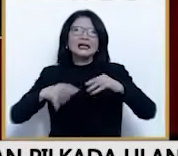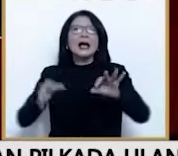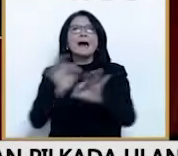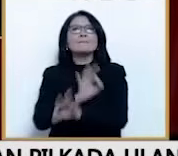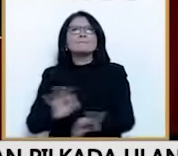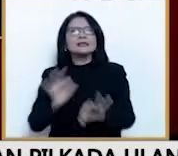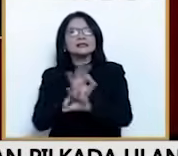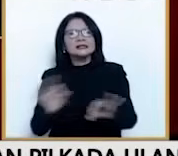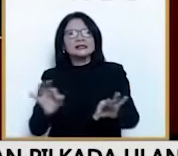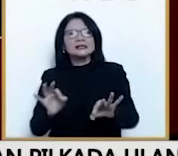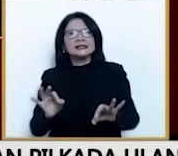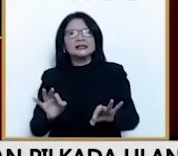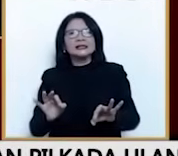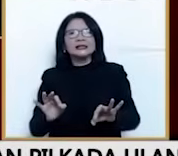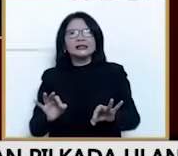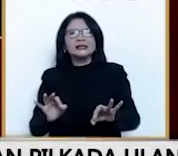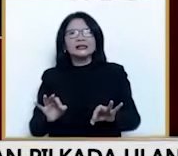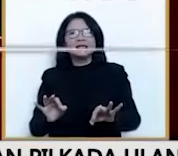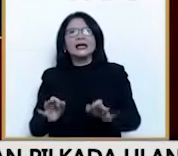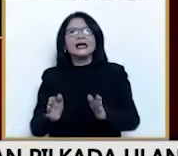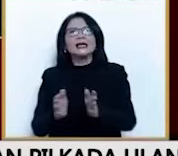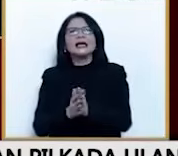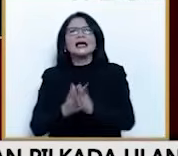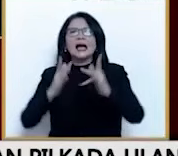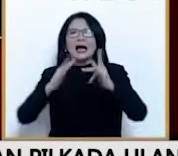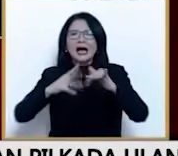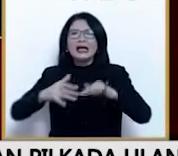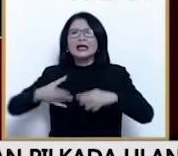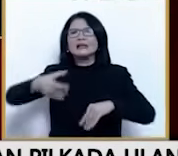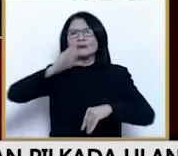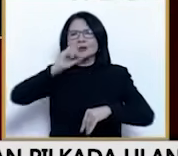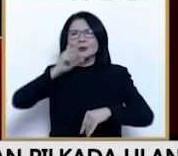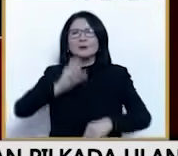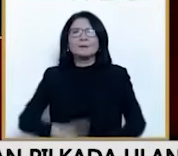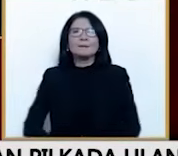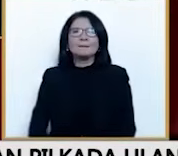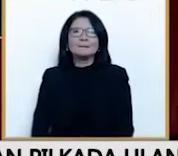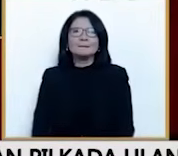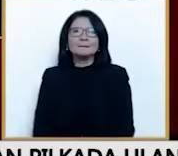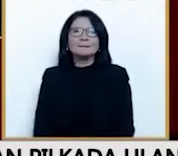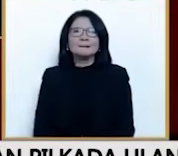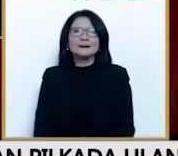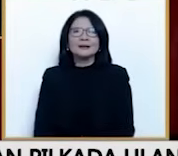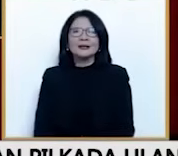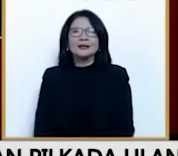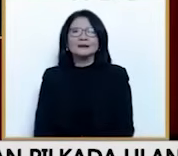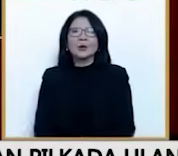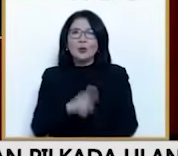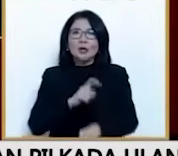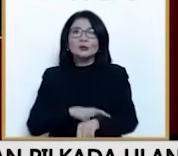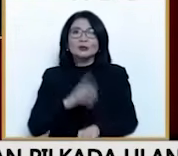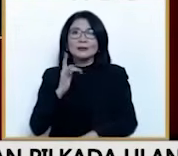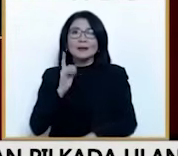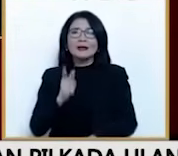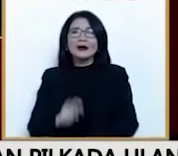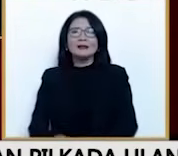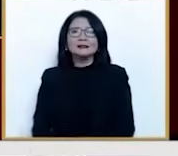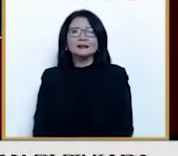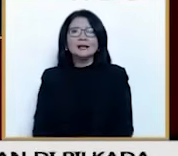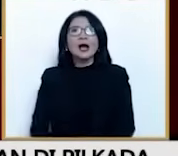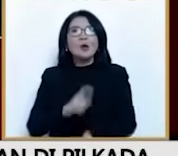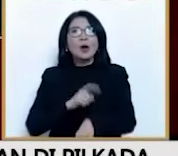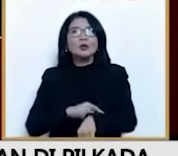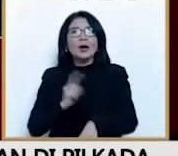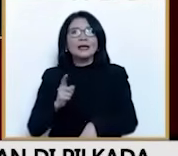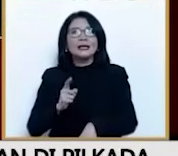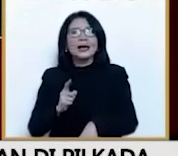bersih maupun air minum. Terima kasih. Baik, waktunya masih ada. Bapak, jika ingin menambahkan, waktu masih